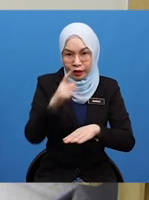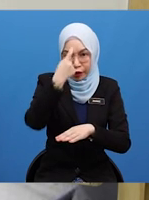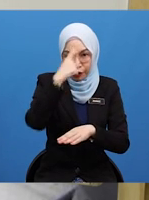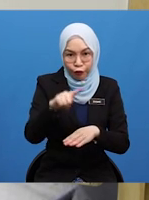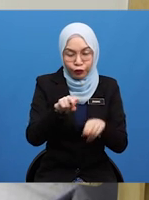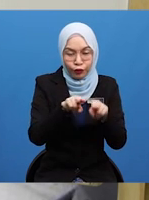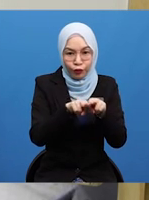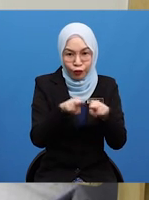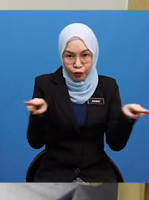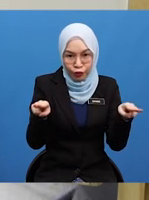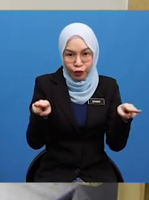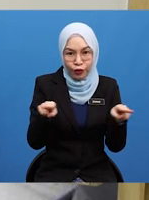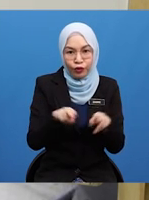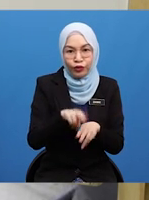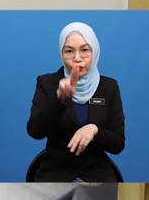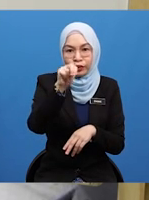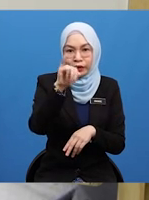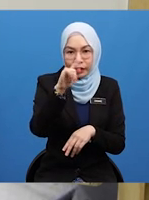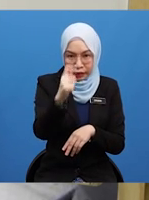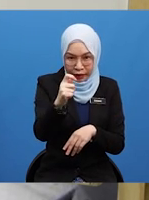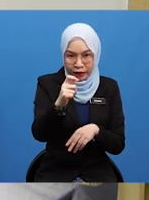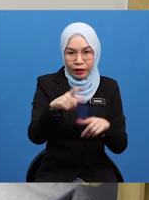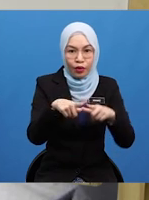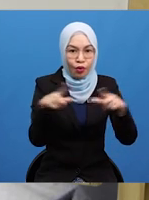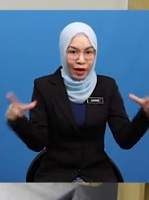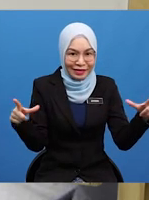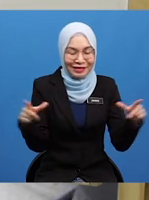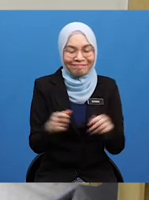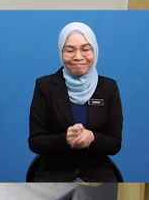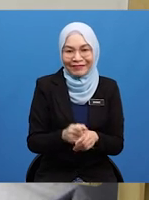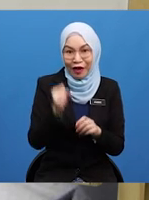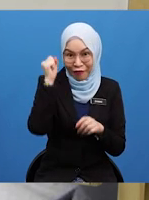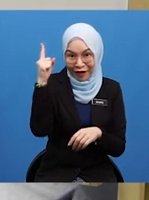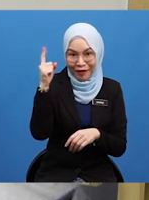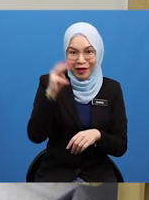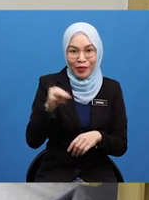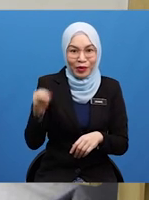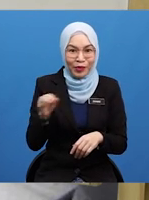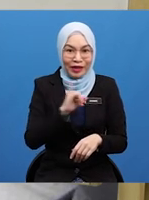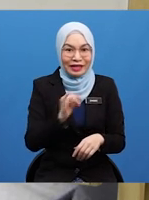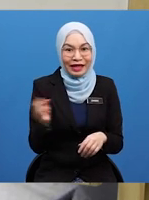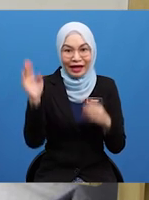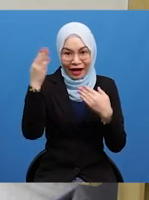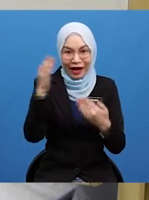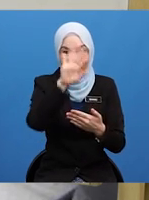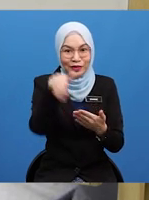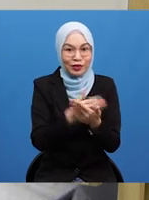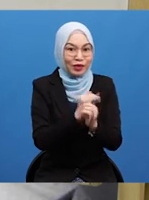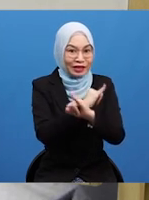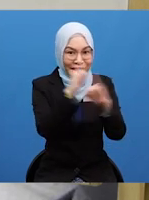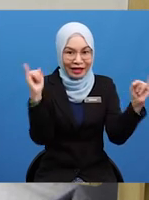luas. Jelas, murid-murid? Cikgu harap murid-murid lebih jelas tentang